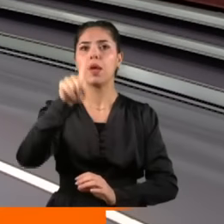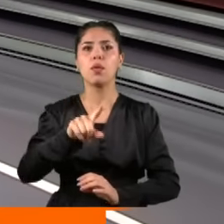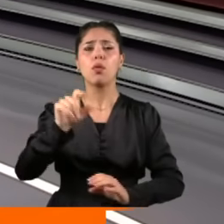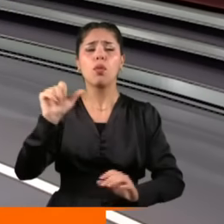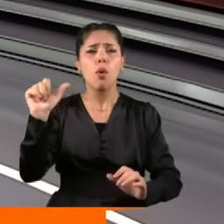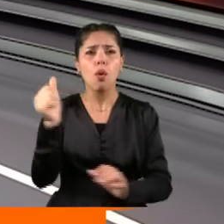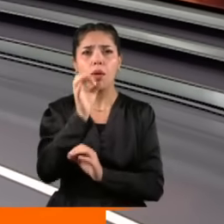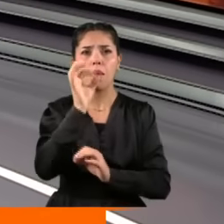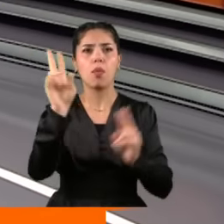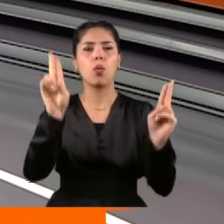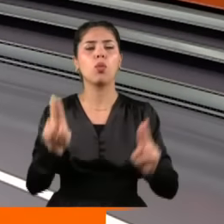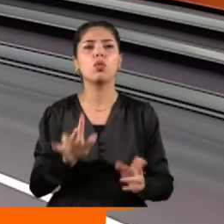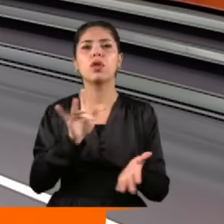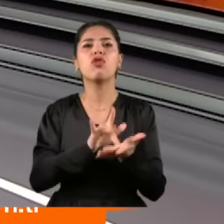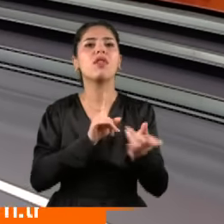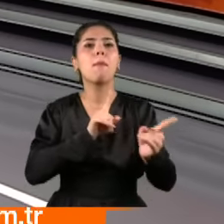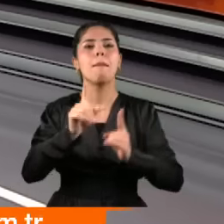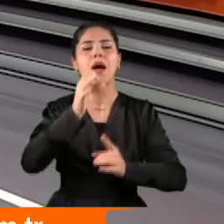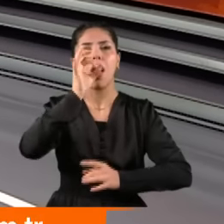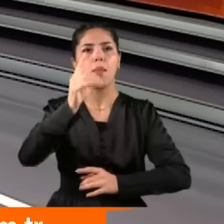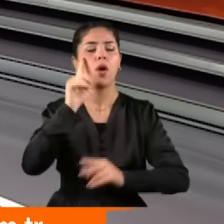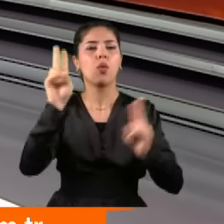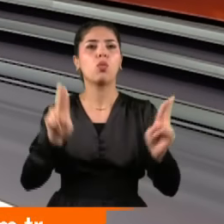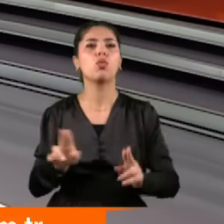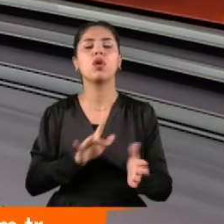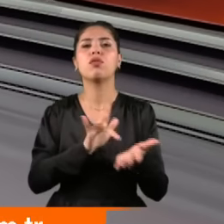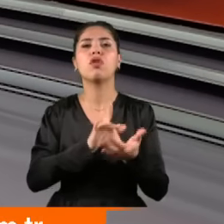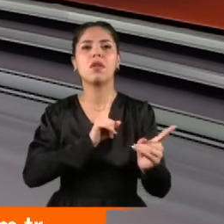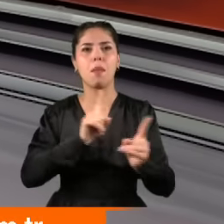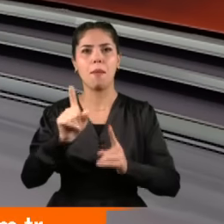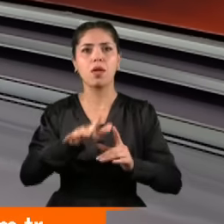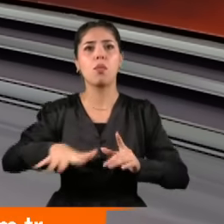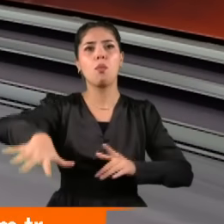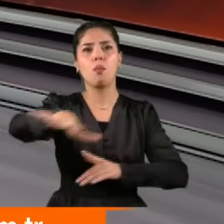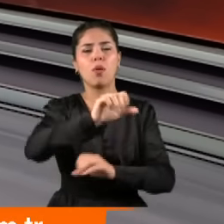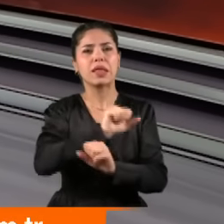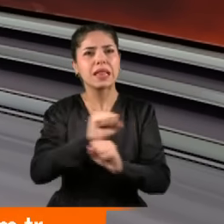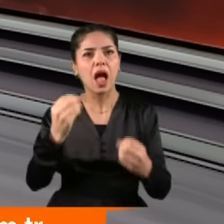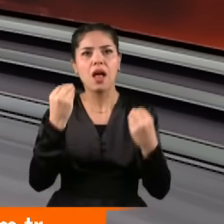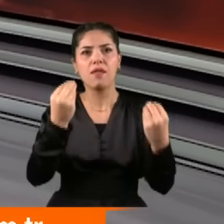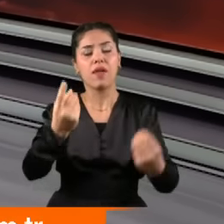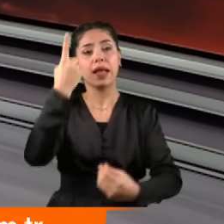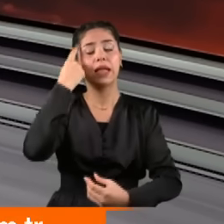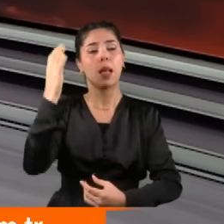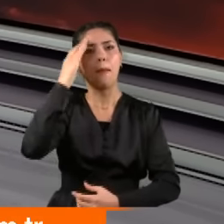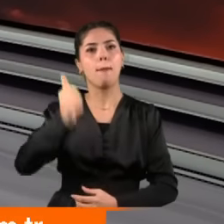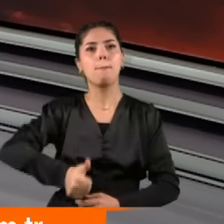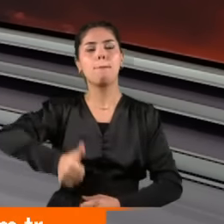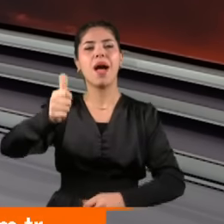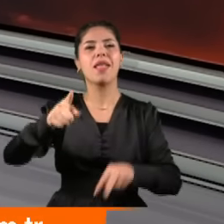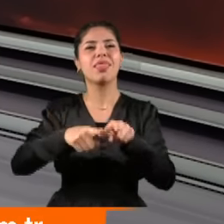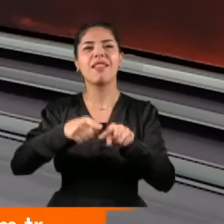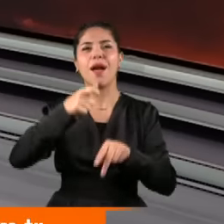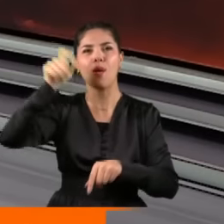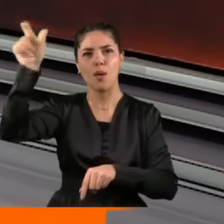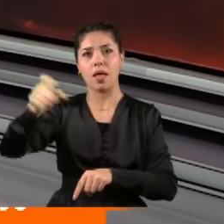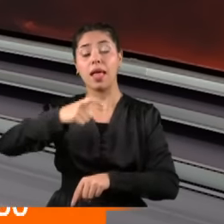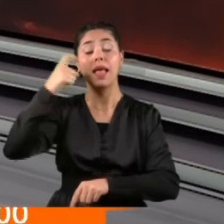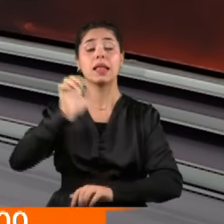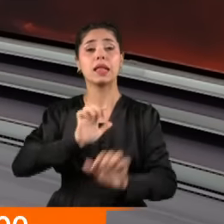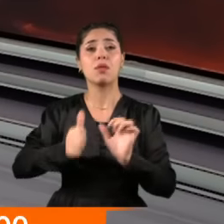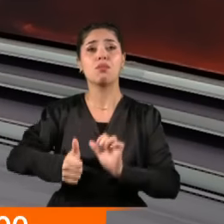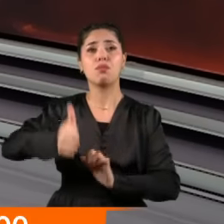haberi Uluslararası Ceza Mahkemesi'nden geldi. Uluslararası Ceza Mahkemesi bölgeyi kan gölüne çeviren İsrail Başbakanı Netanyahu ile eski